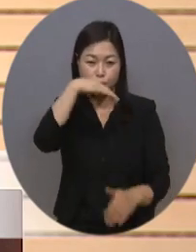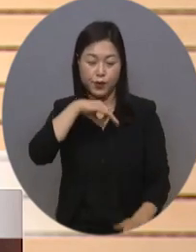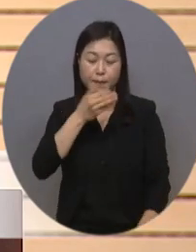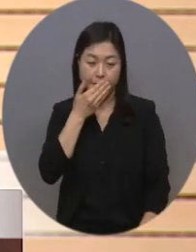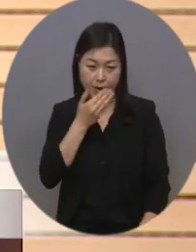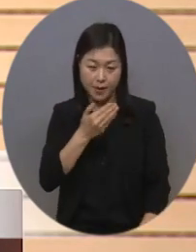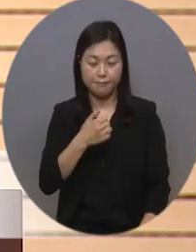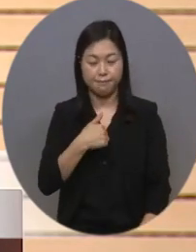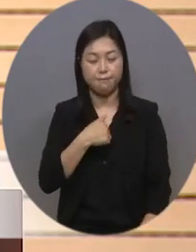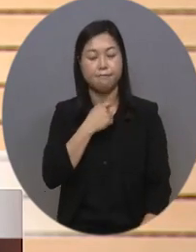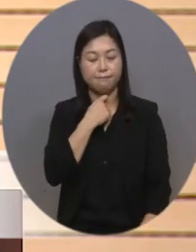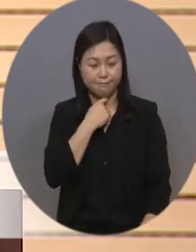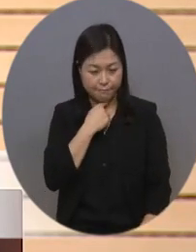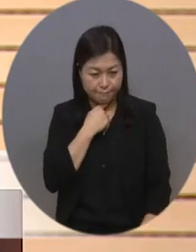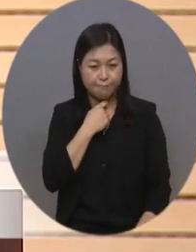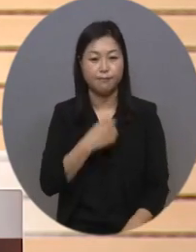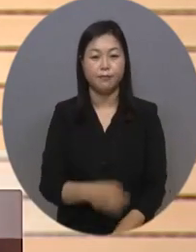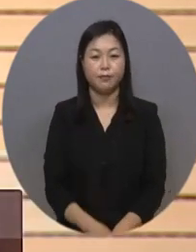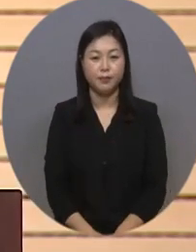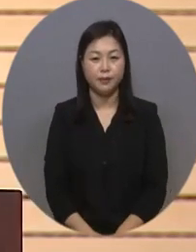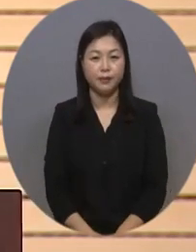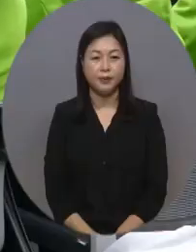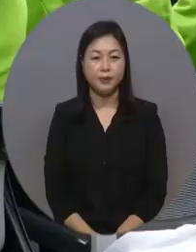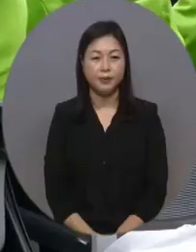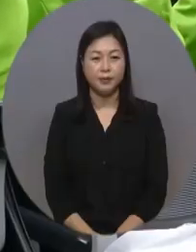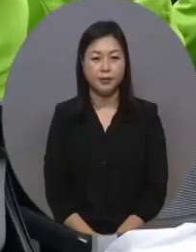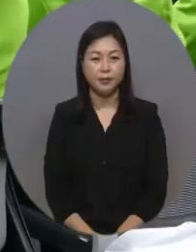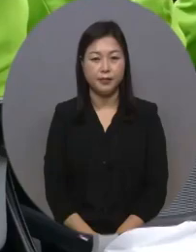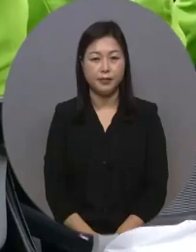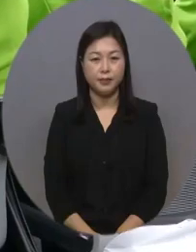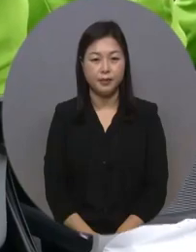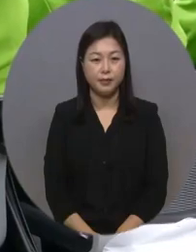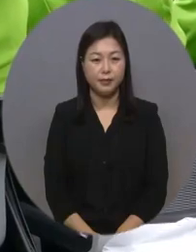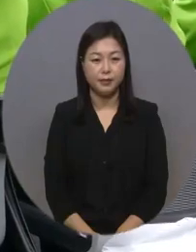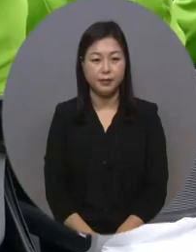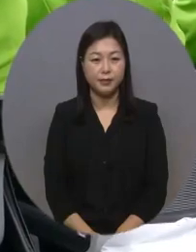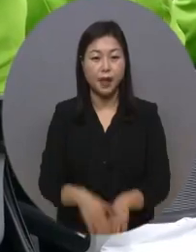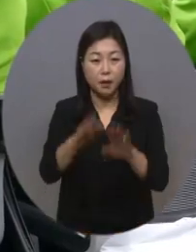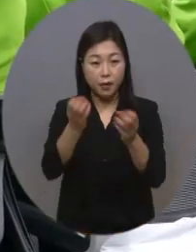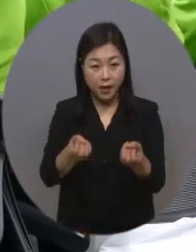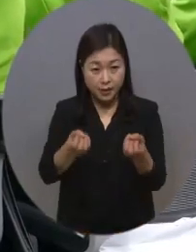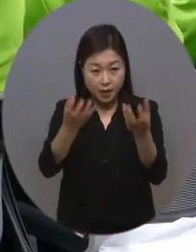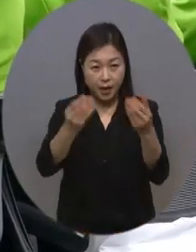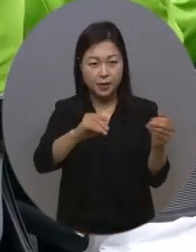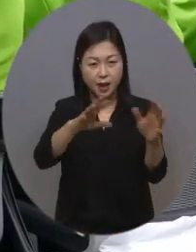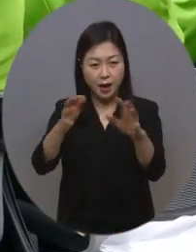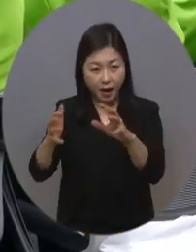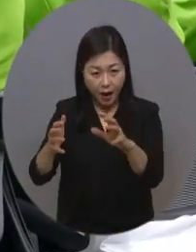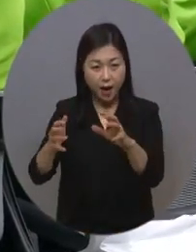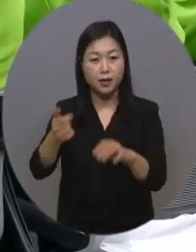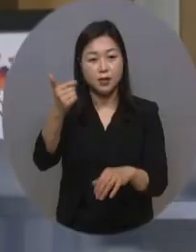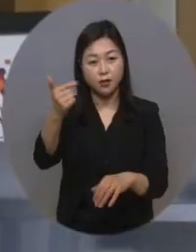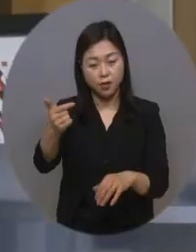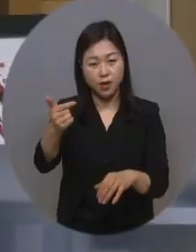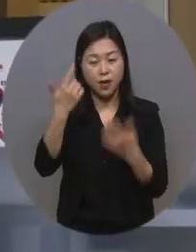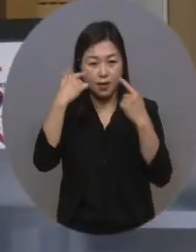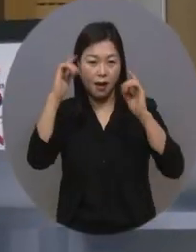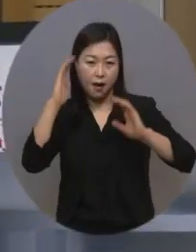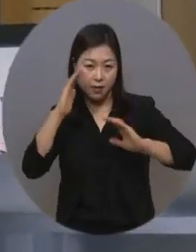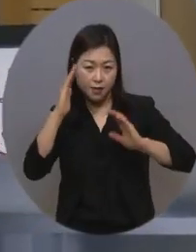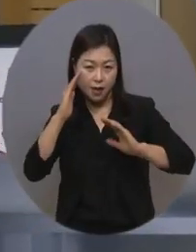도움이 되시기를 진심으로 희망합니다. 이번 프로그램은 6개국 대학생 70여 명이